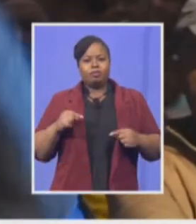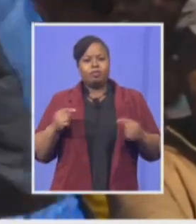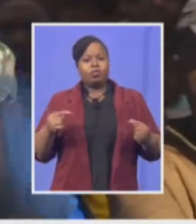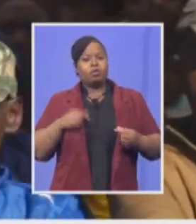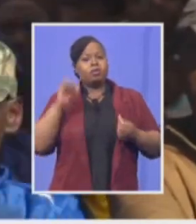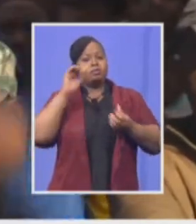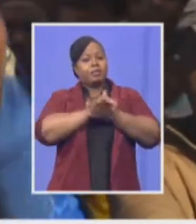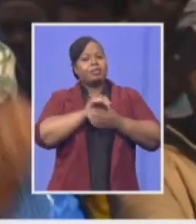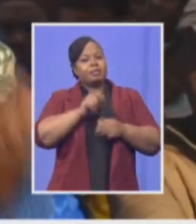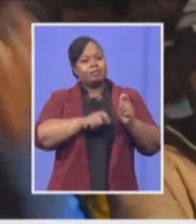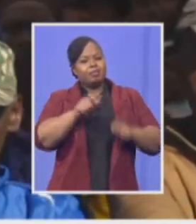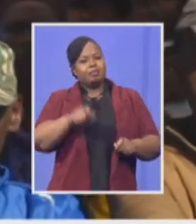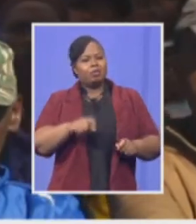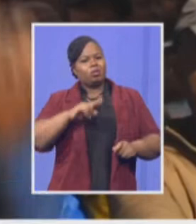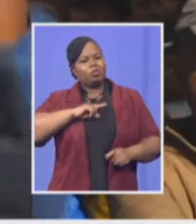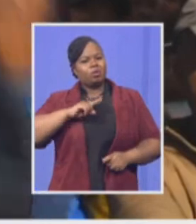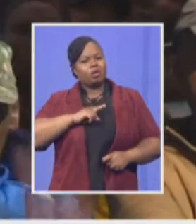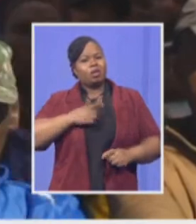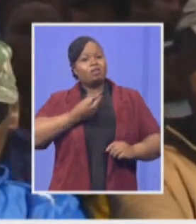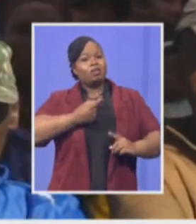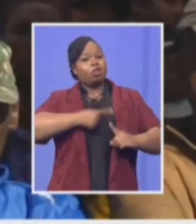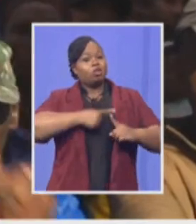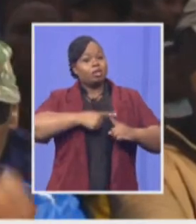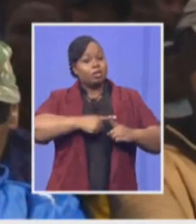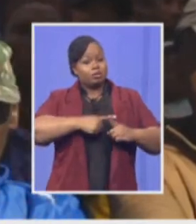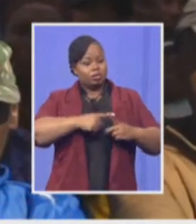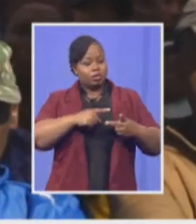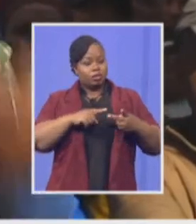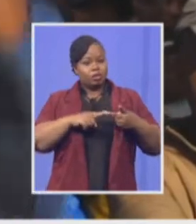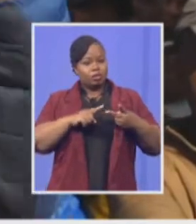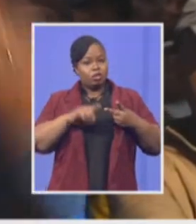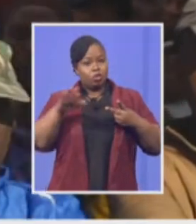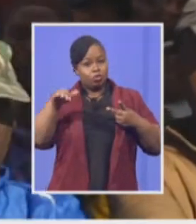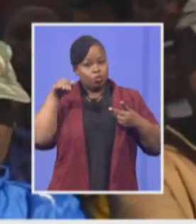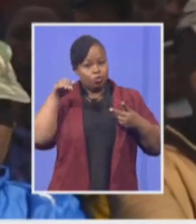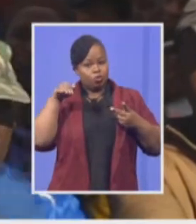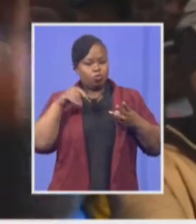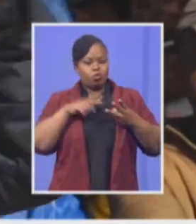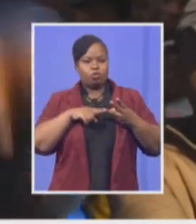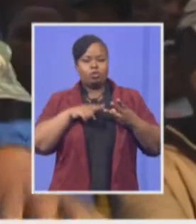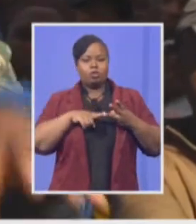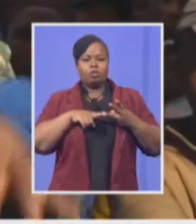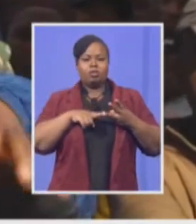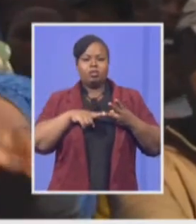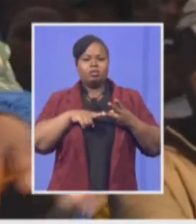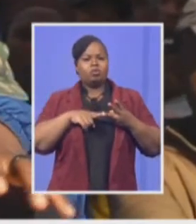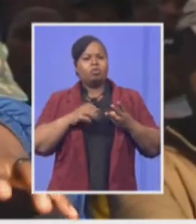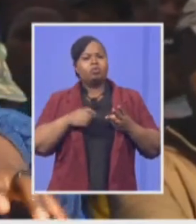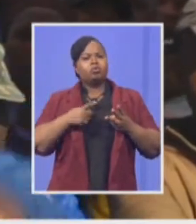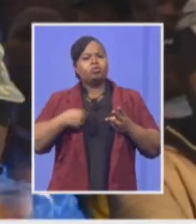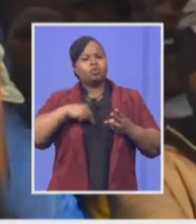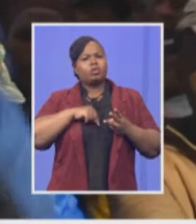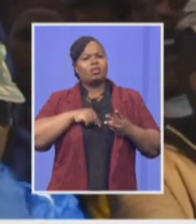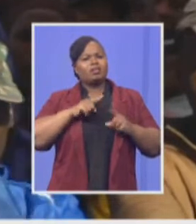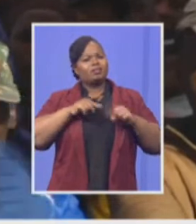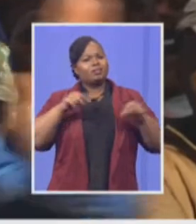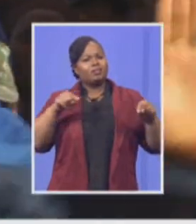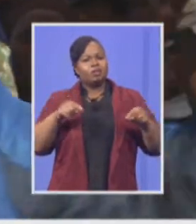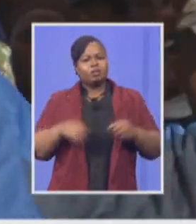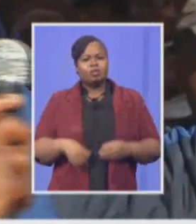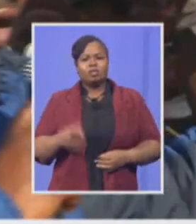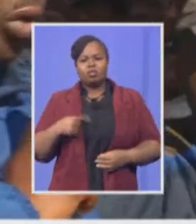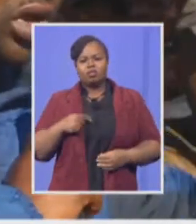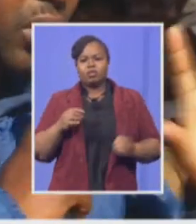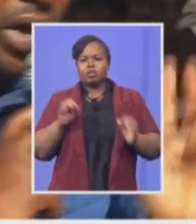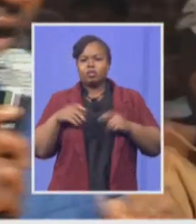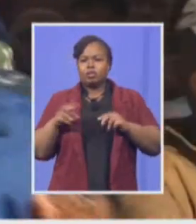abantu ile ndawo inamaXhosa inamaZulu inamali kunje siuhlobo lonke manje masizophathwa